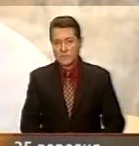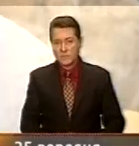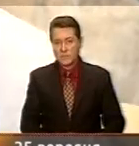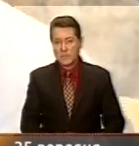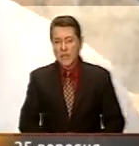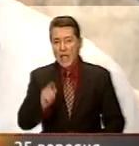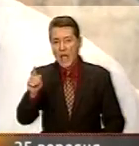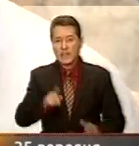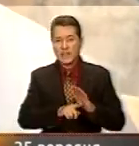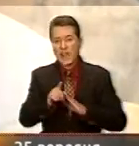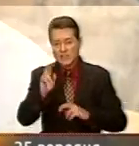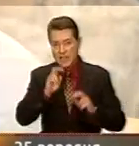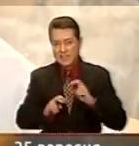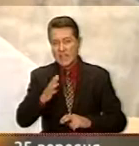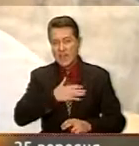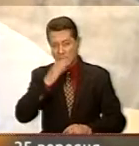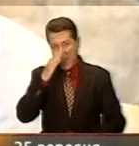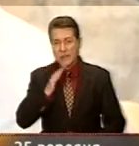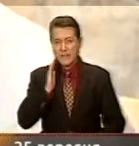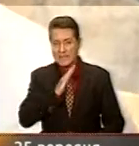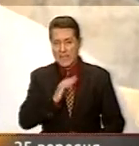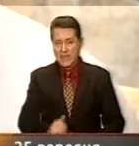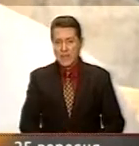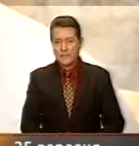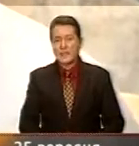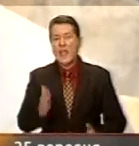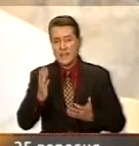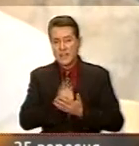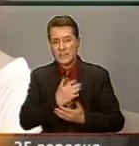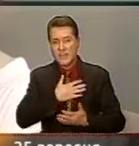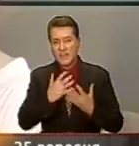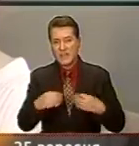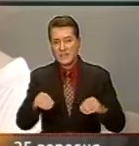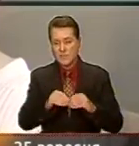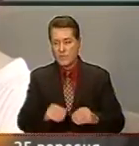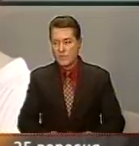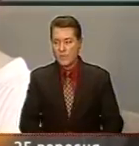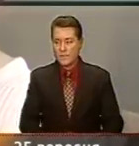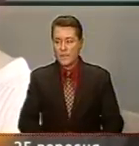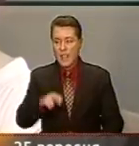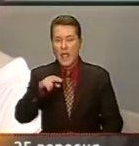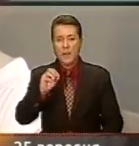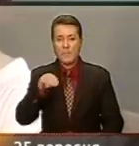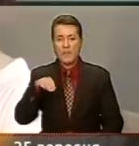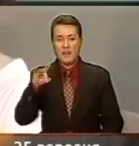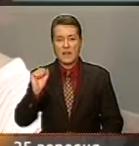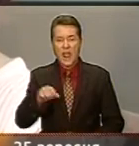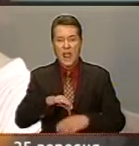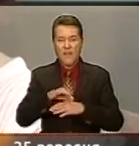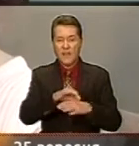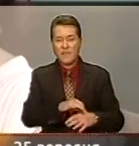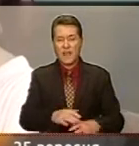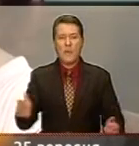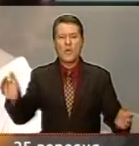І вони почали шукати мені родителі. І знайшли мені сім'ю. Петра вивели, і він одразу бросився, обняв